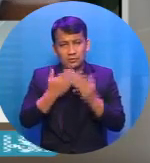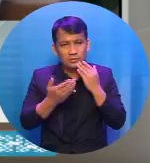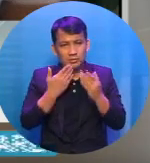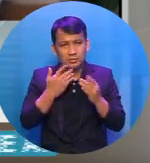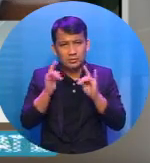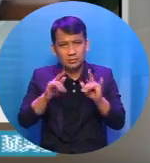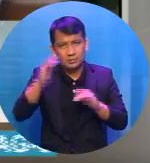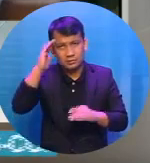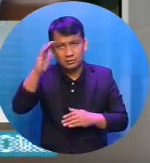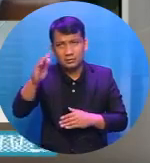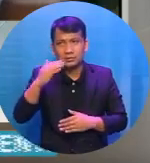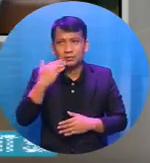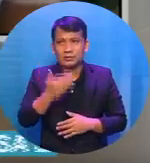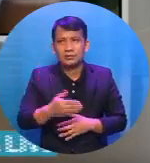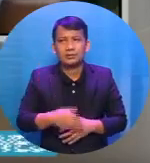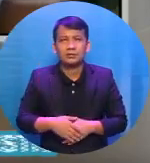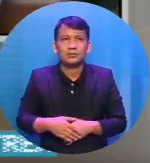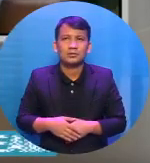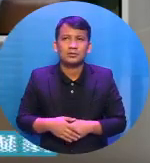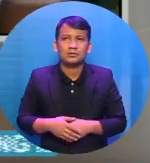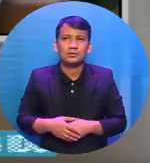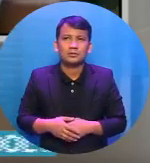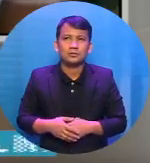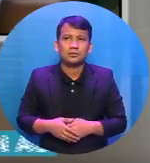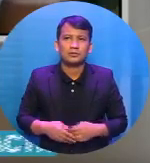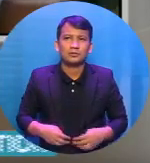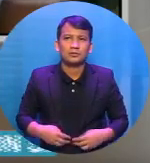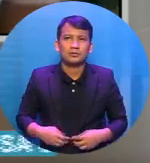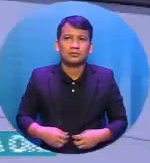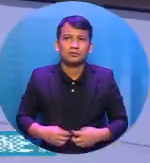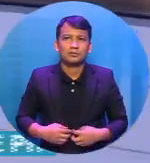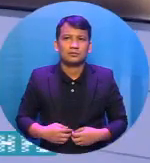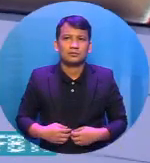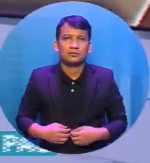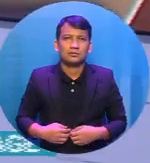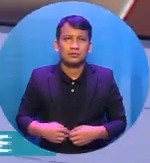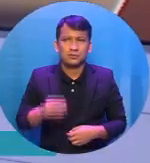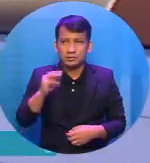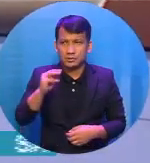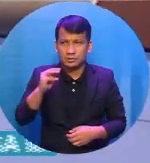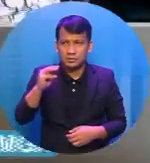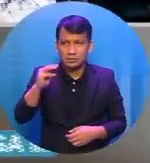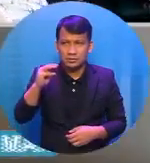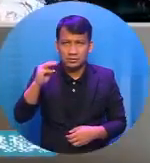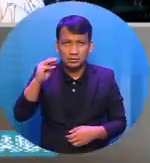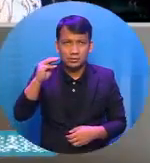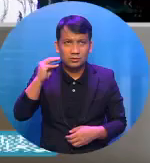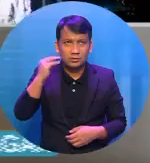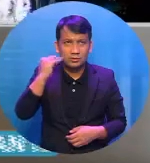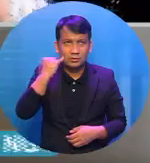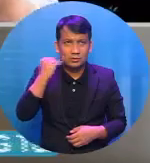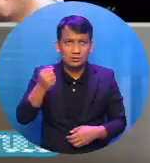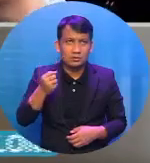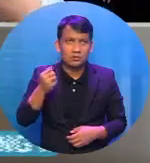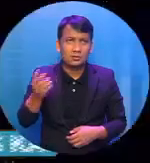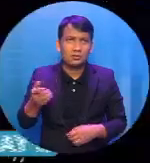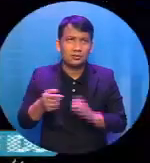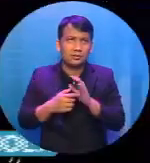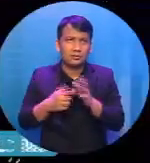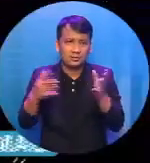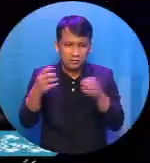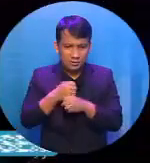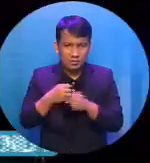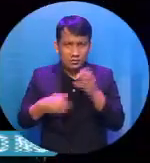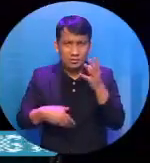salamat po, Idol. Walang anuman po. Magandang umaga po, madam. MJ, anong sabi ng mga netizens? Nako, Idol Rafi, mukhang sinakop na nga